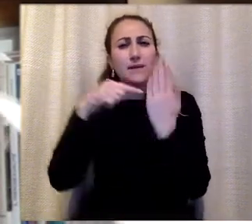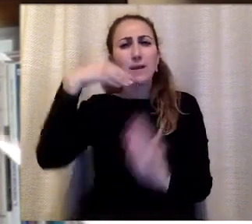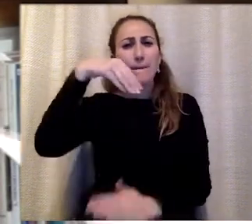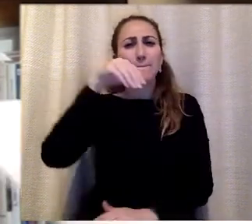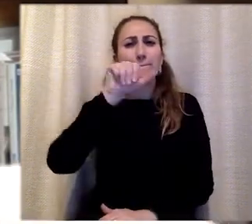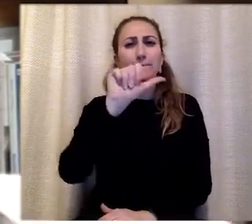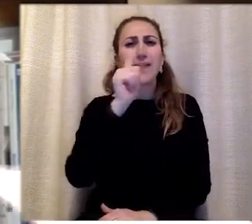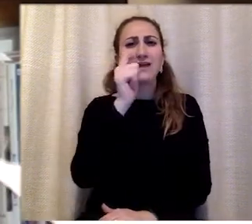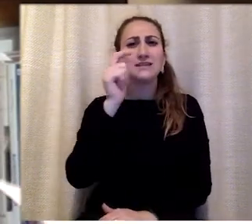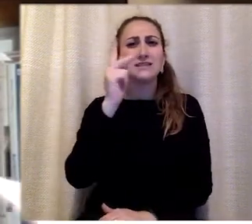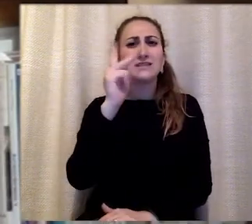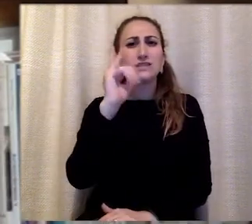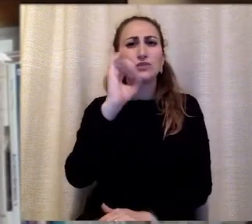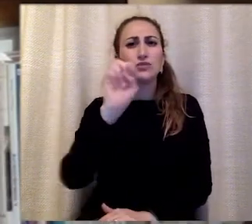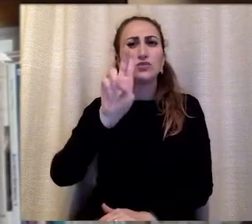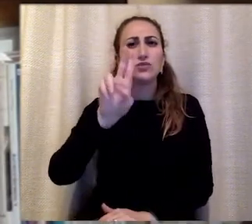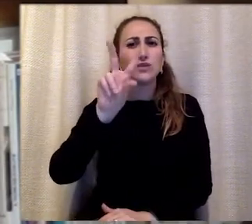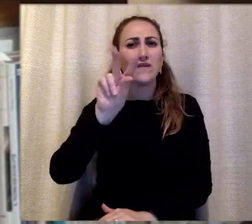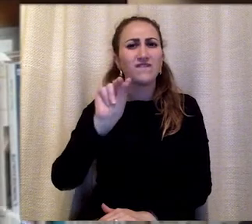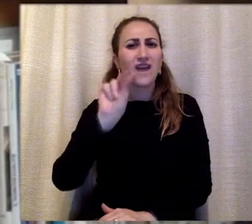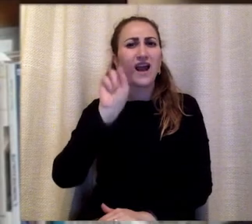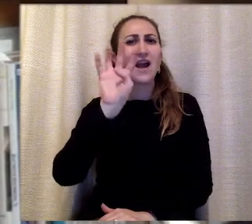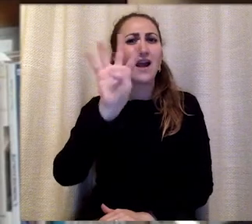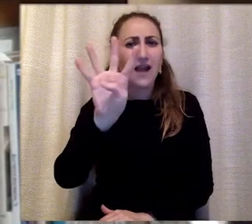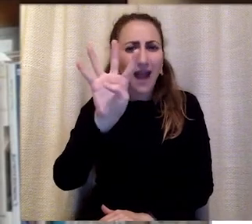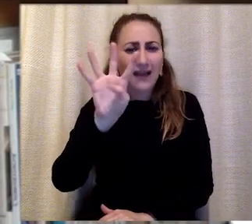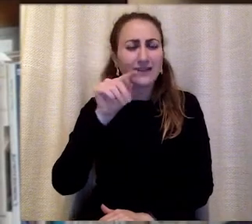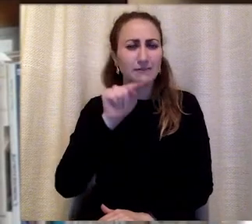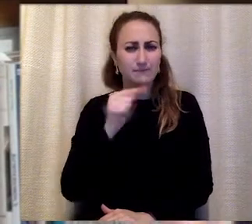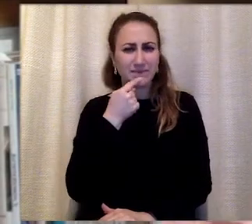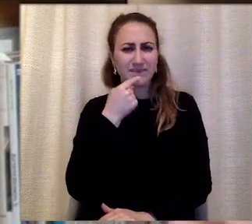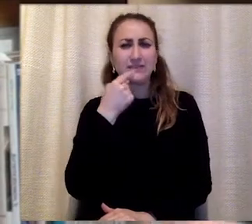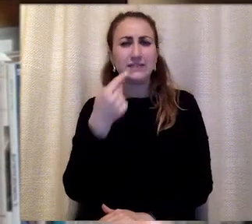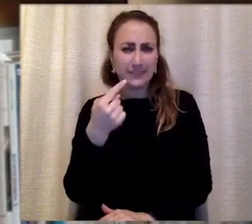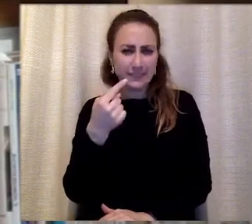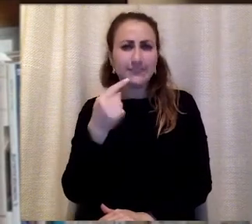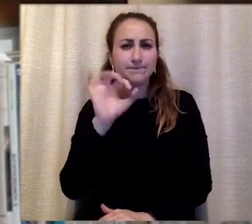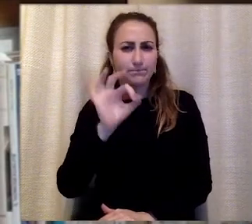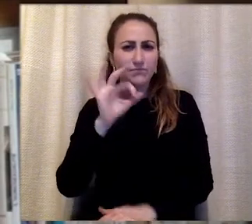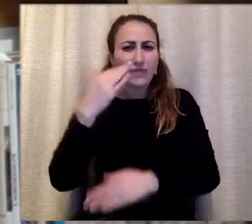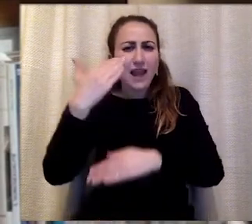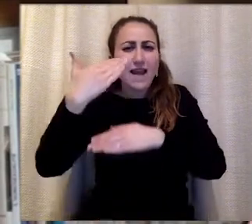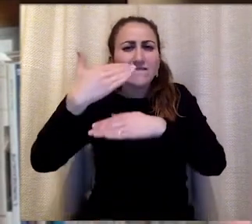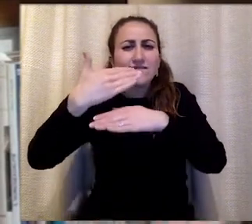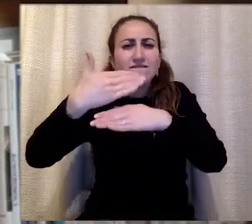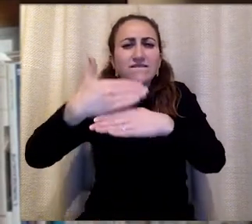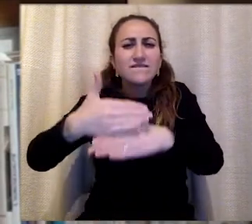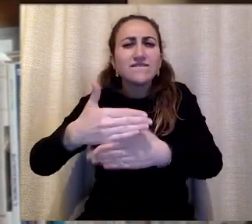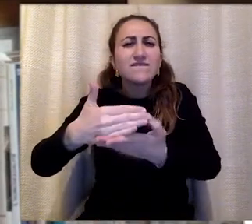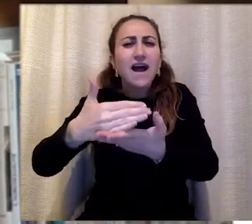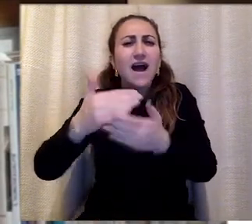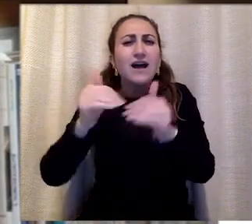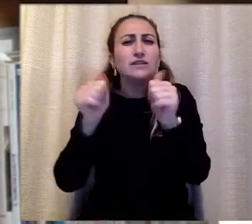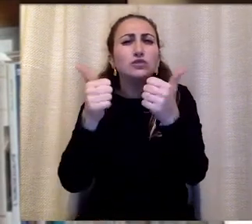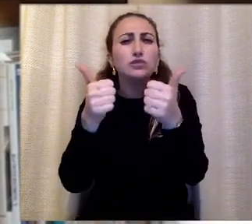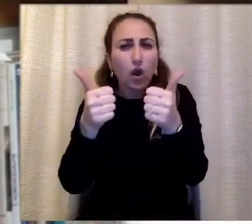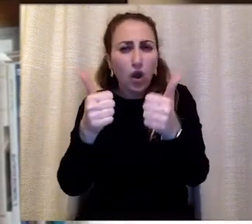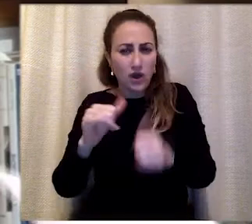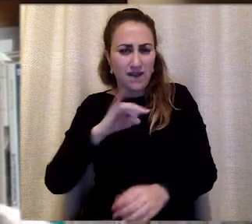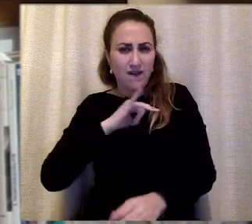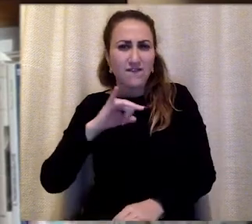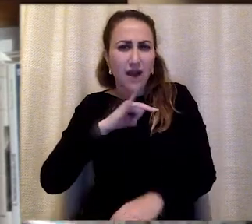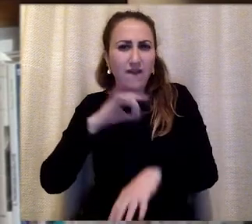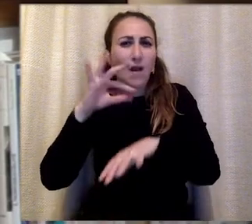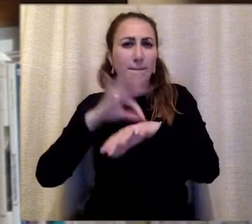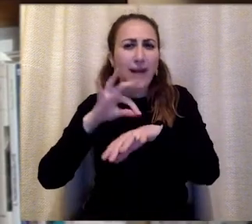à la fin des temps des pestes. Mais c'est un général très vague. Et je